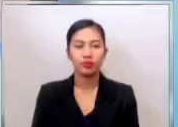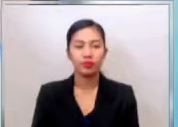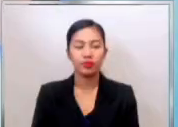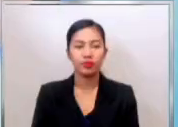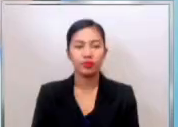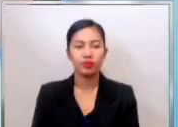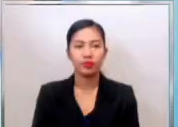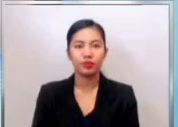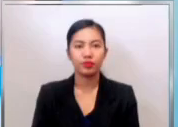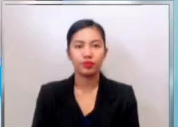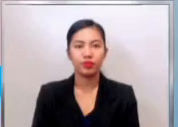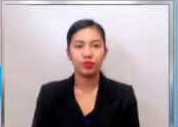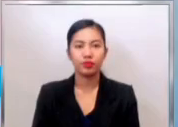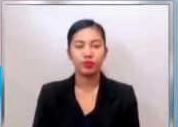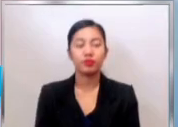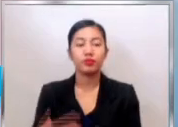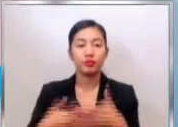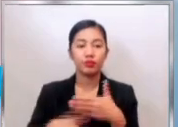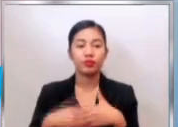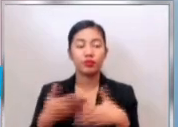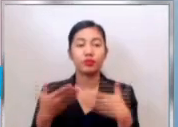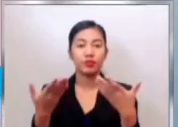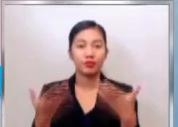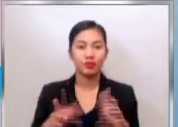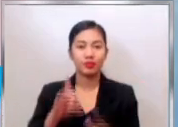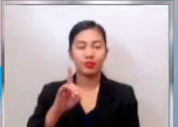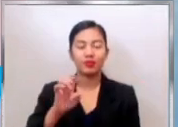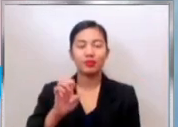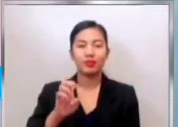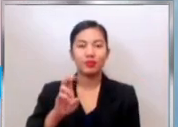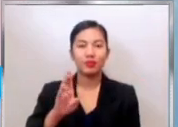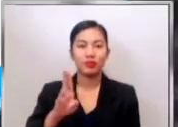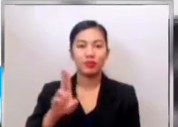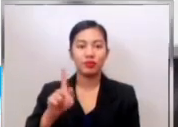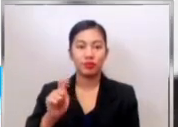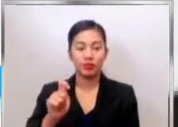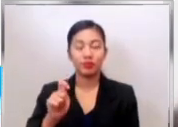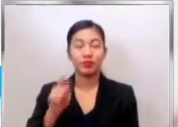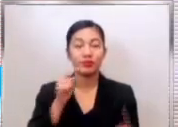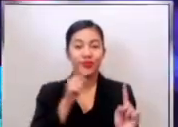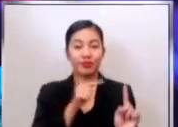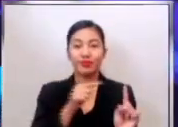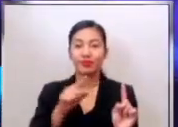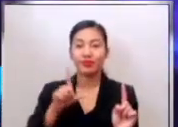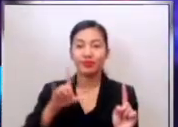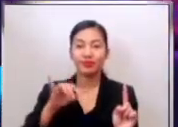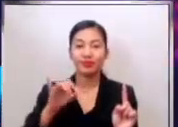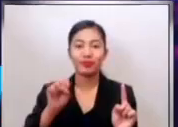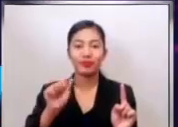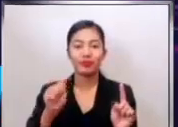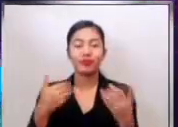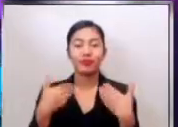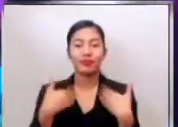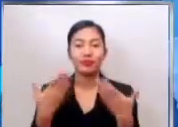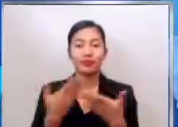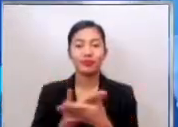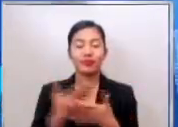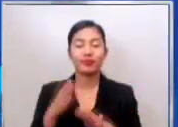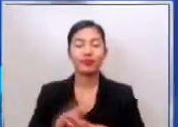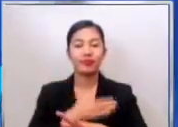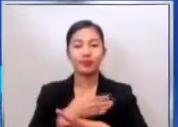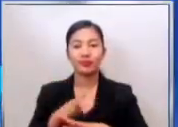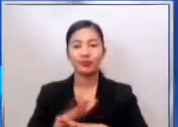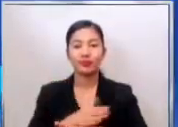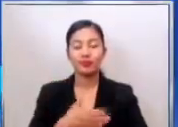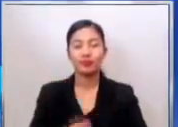Matapos sa kanyang solo debut, may bagong song collaboration si Blackpink member Lisa. When Miami shooting Sexy Girl music video right.